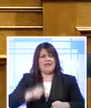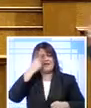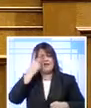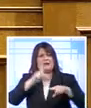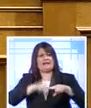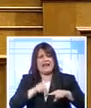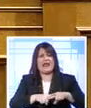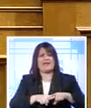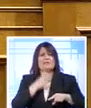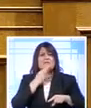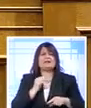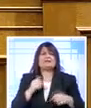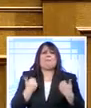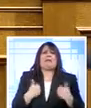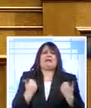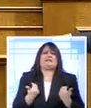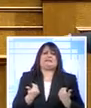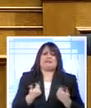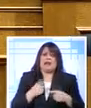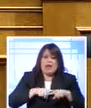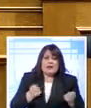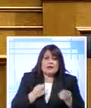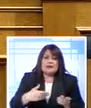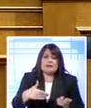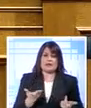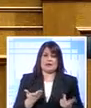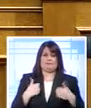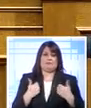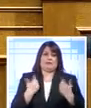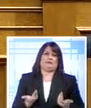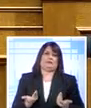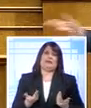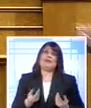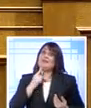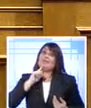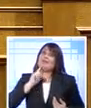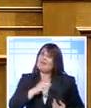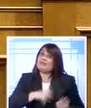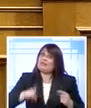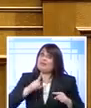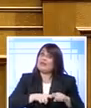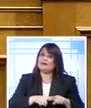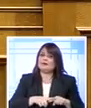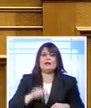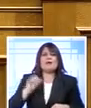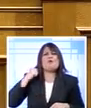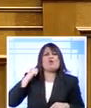με τις τύχες της χώρας. Και παρεπιπτόντως, τι ήταν αυτό που κάνατε προχθές?